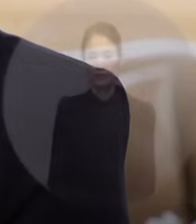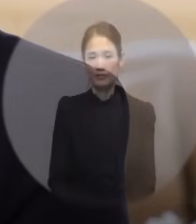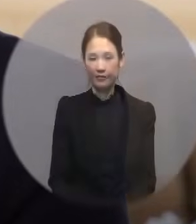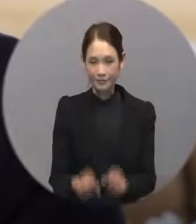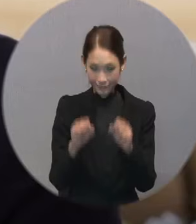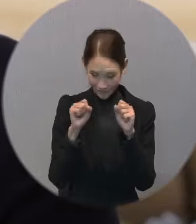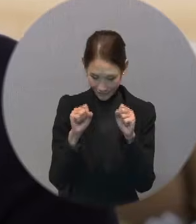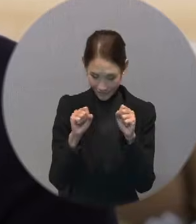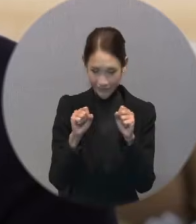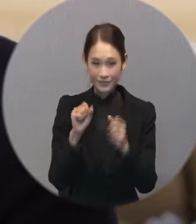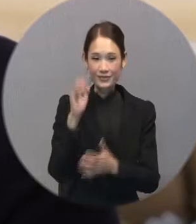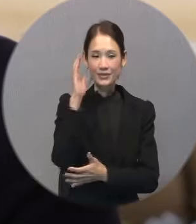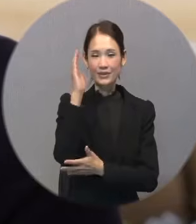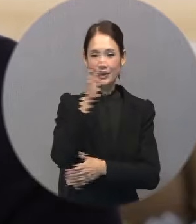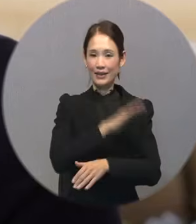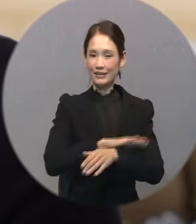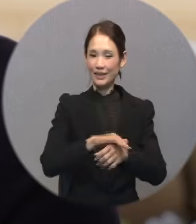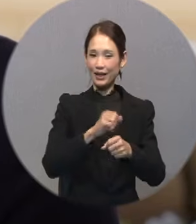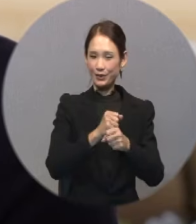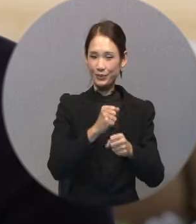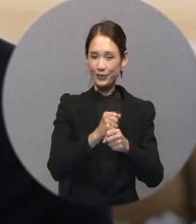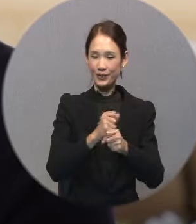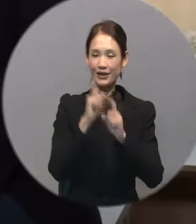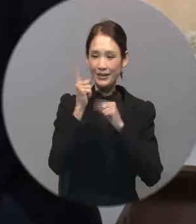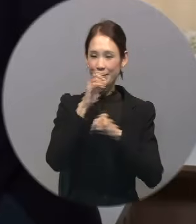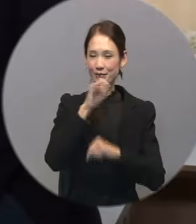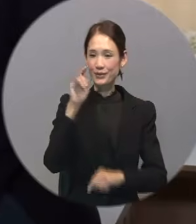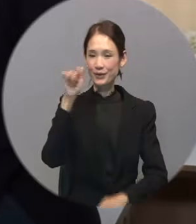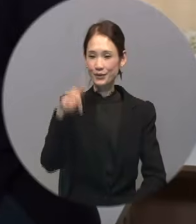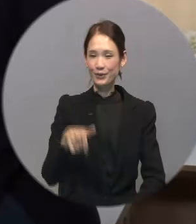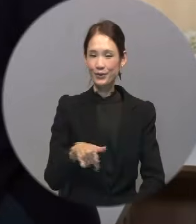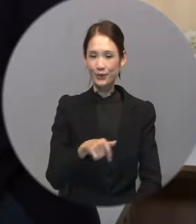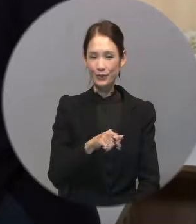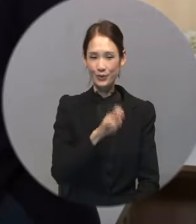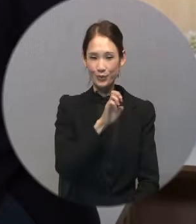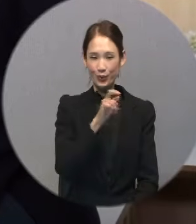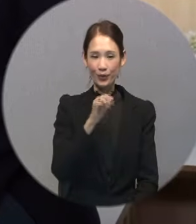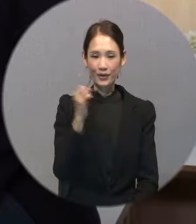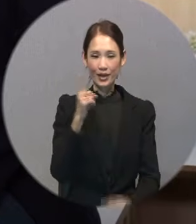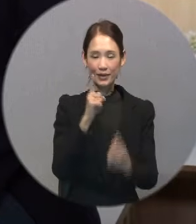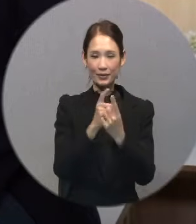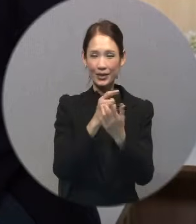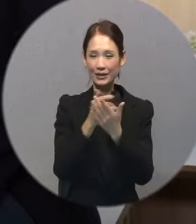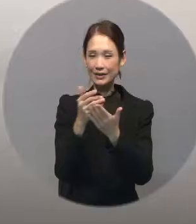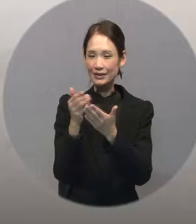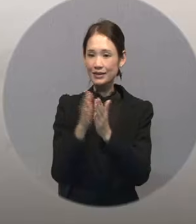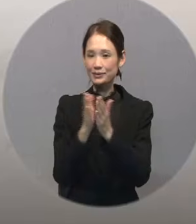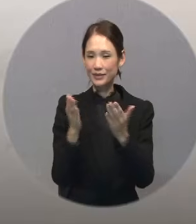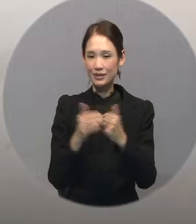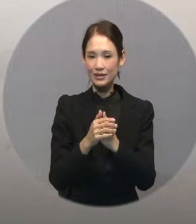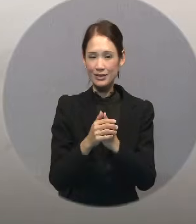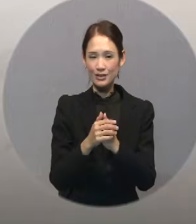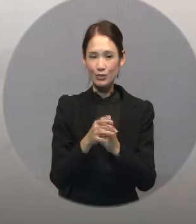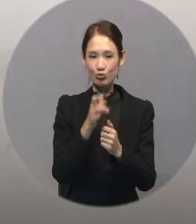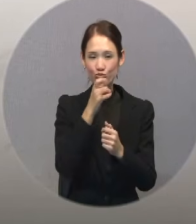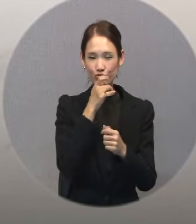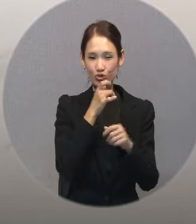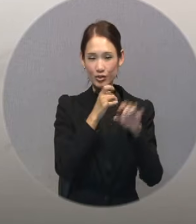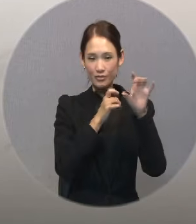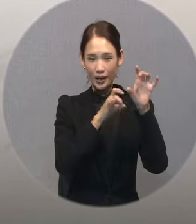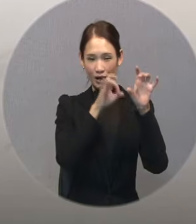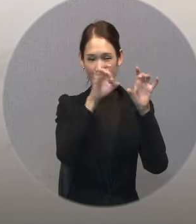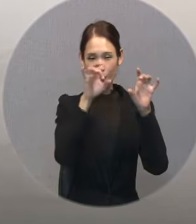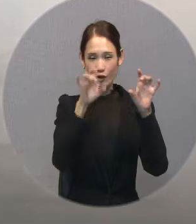네, 안녕하세요. 스토리를 잘 만드는 스토리 메이커 임미옥입니다. 퐁퐁퐁 다시 만나 그림책은요, 물방울들이